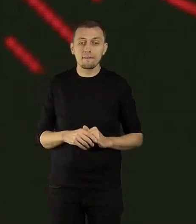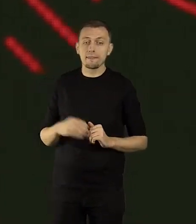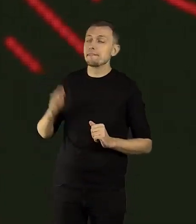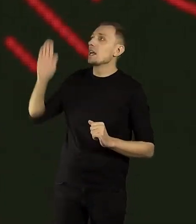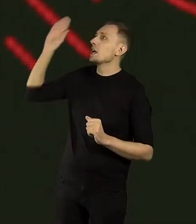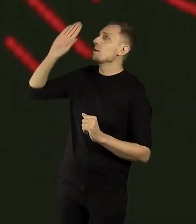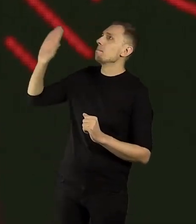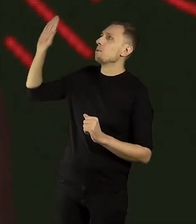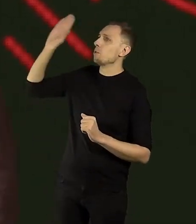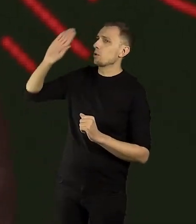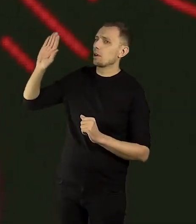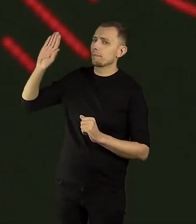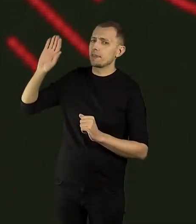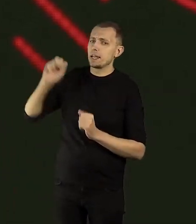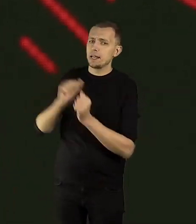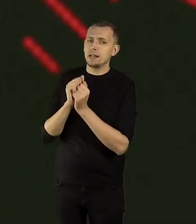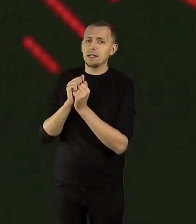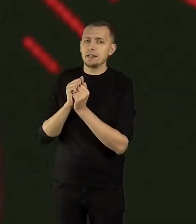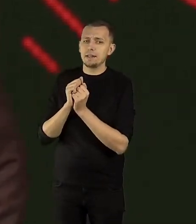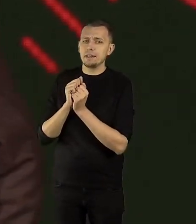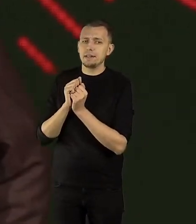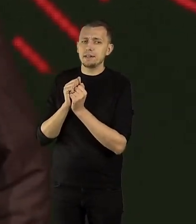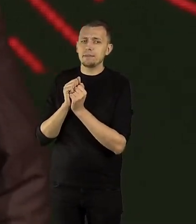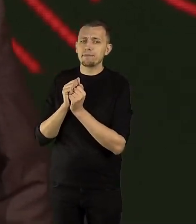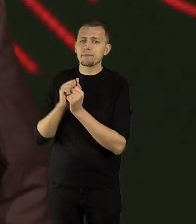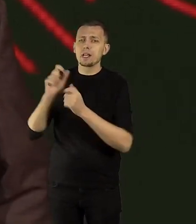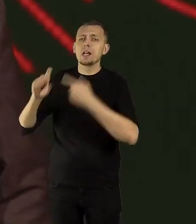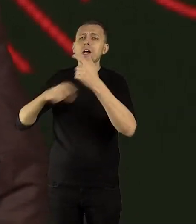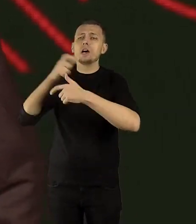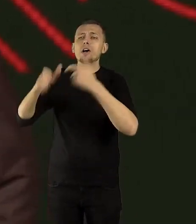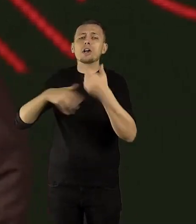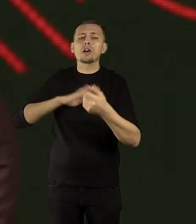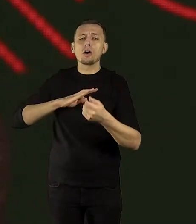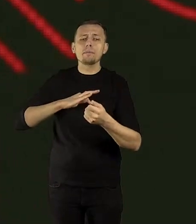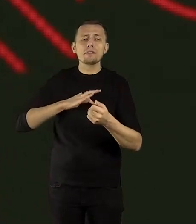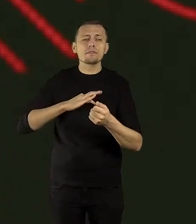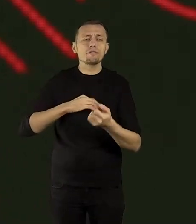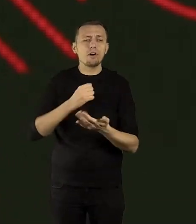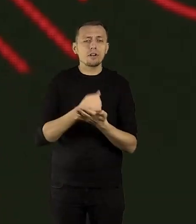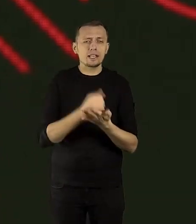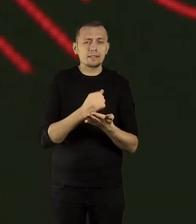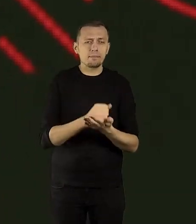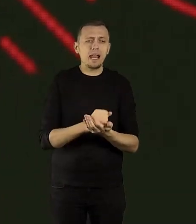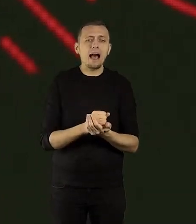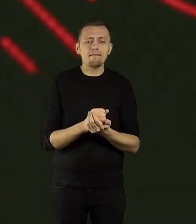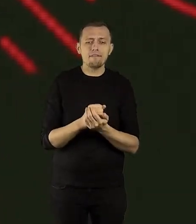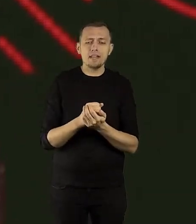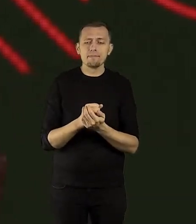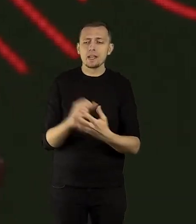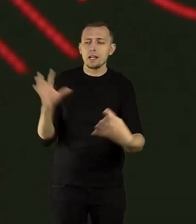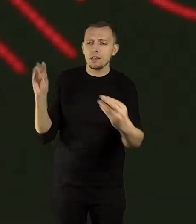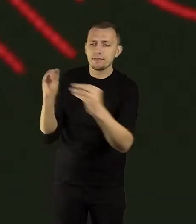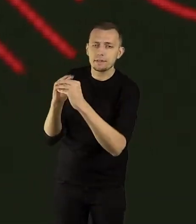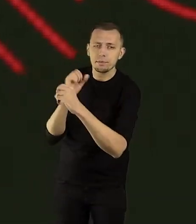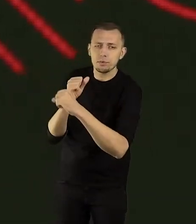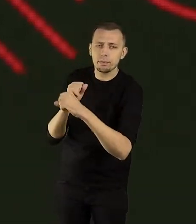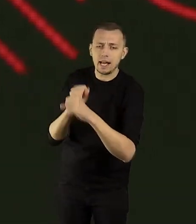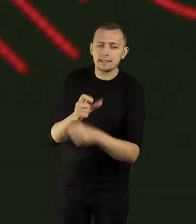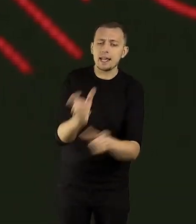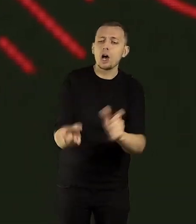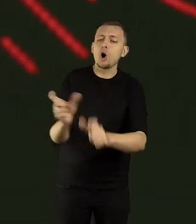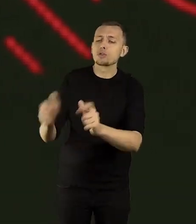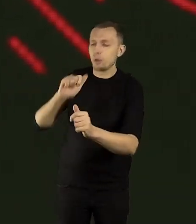dumnymi. Nie biegnie za władcami tego świata. Nie stoi po stronie ufających bogactwu.